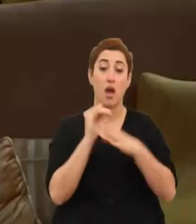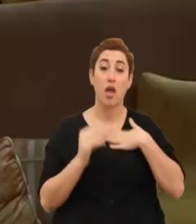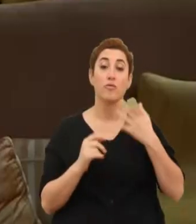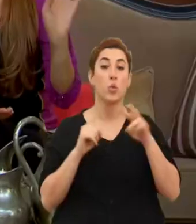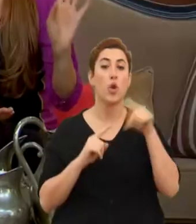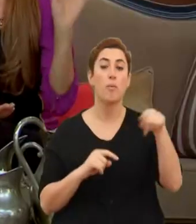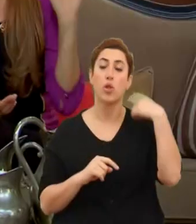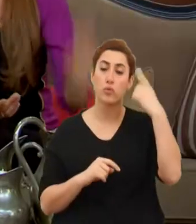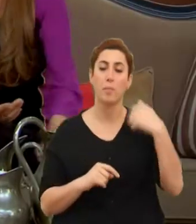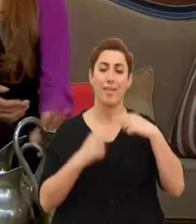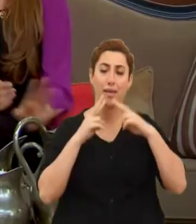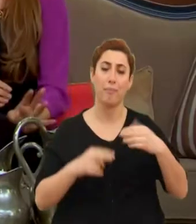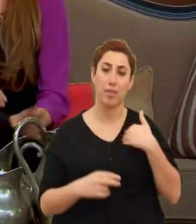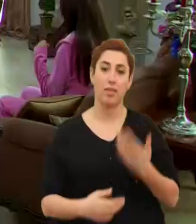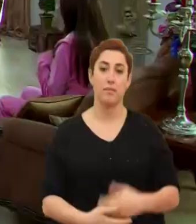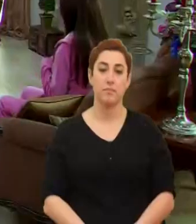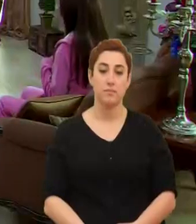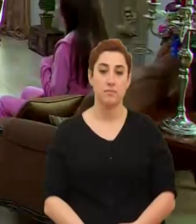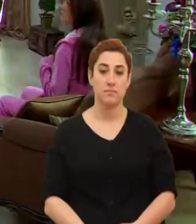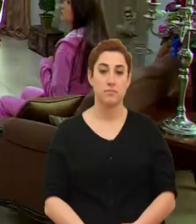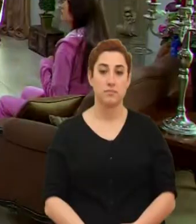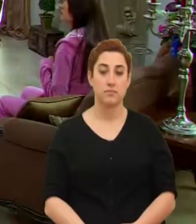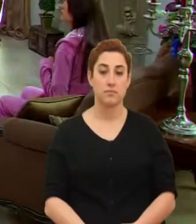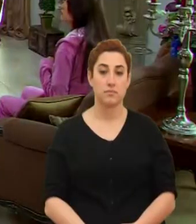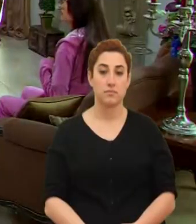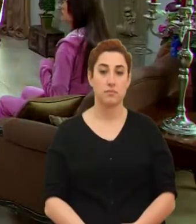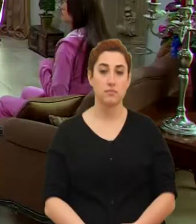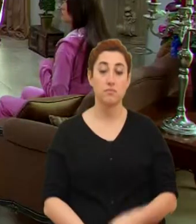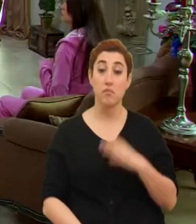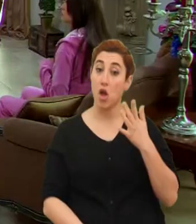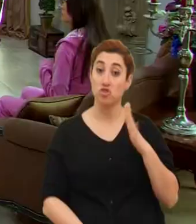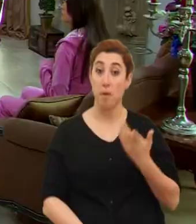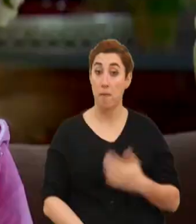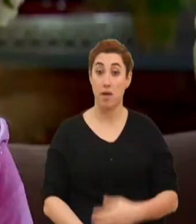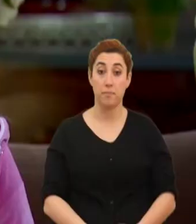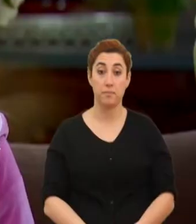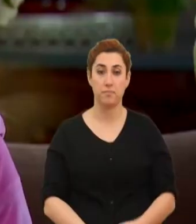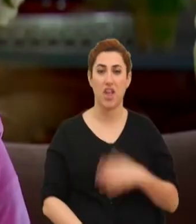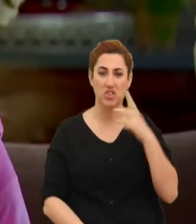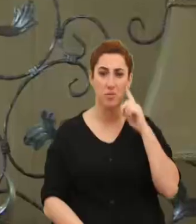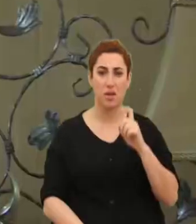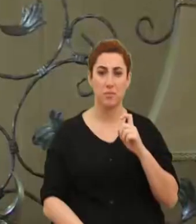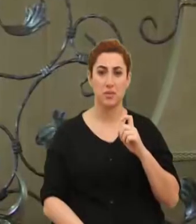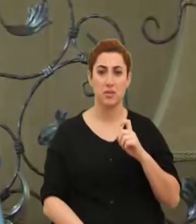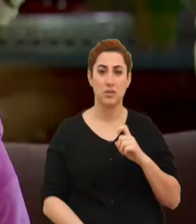Ve Nurhan da böyle düşünüyor. Ben eminim yani. Ah. Sarp girdi. Acaba? Acaba